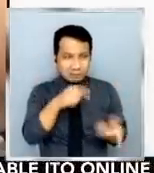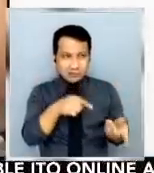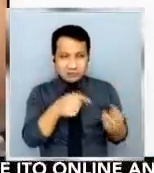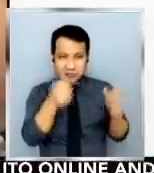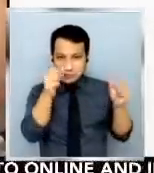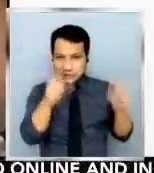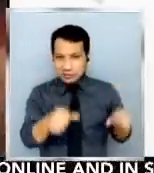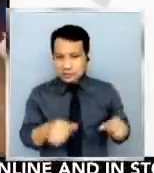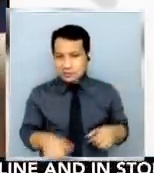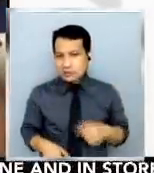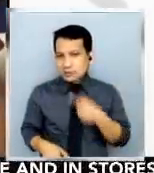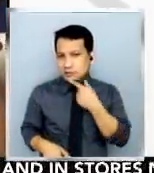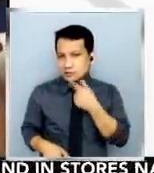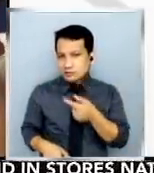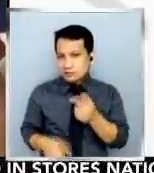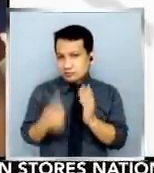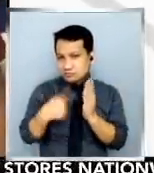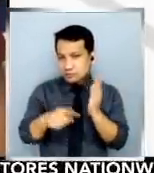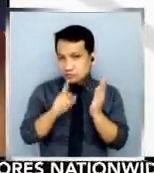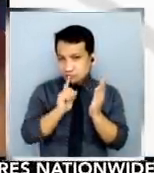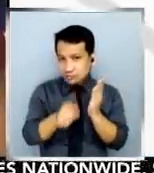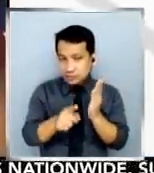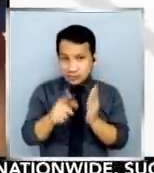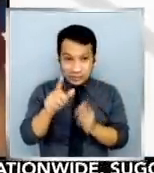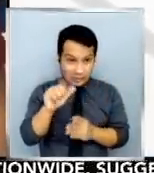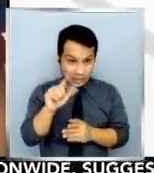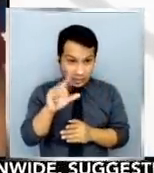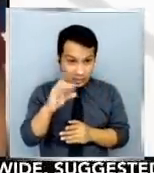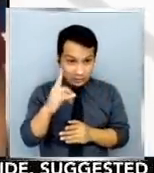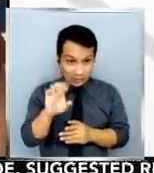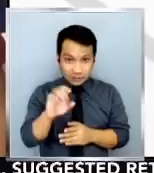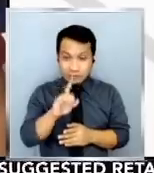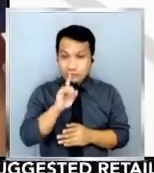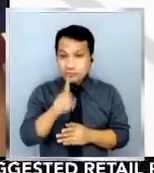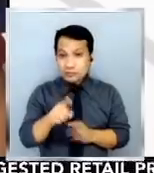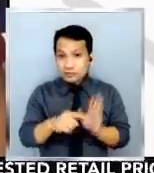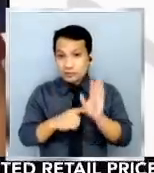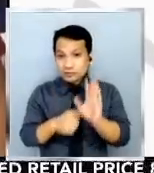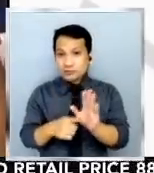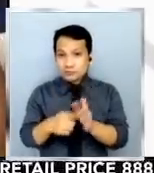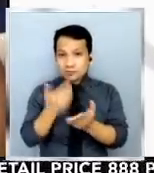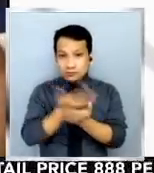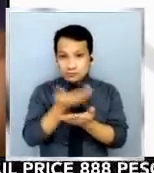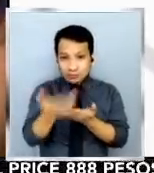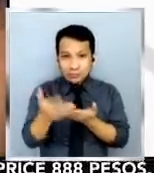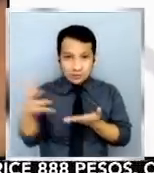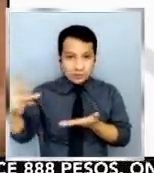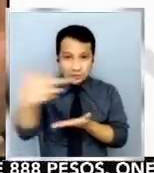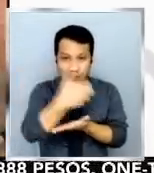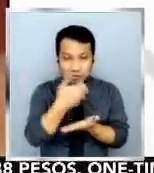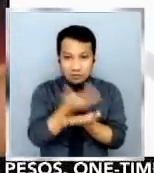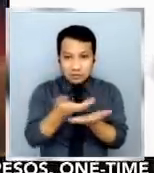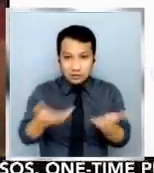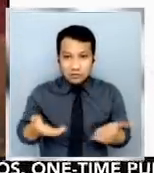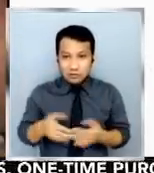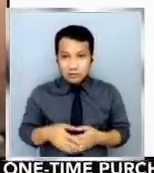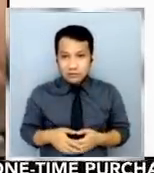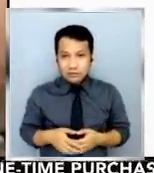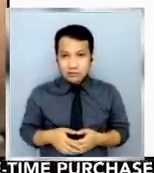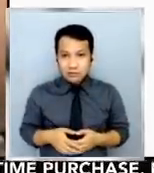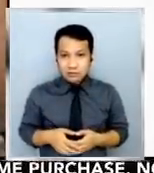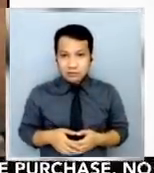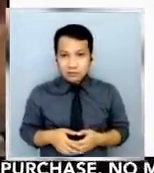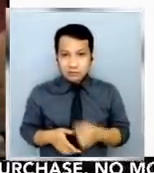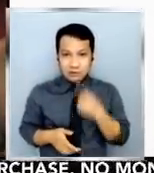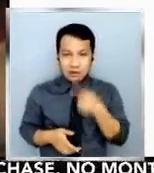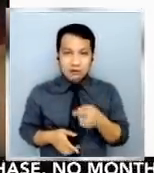Hanggang nakumpirma niyang si Alden nga ang nag-comment at gustong bumili ng kanyang mga paninda. Ano ba yung Alden? Pinayak mo naman ako